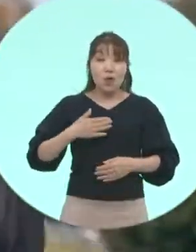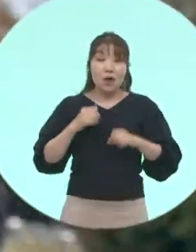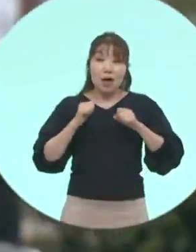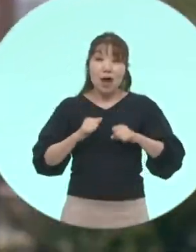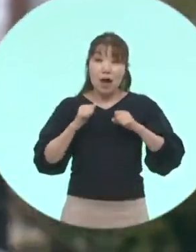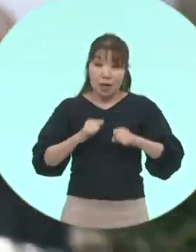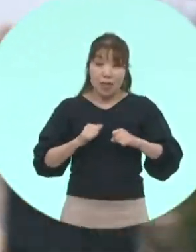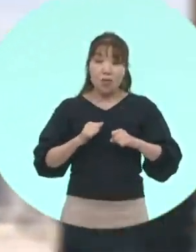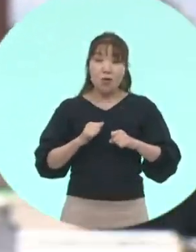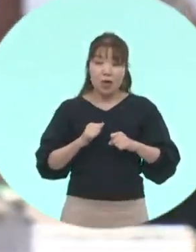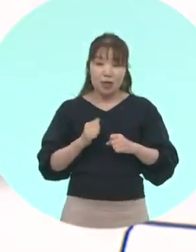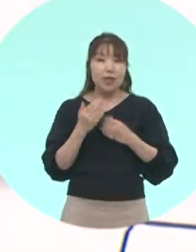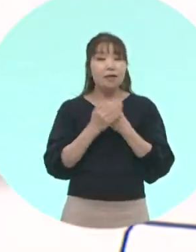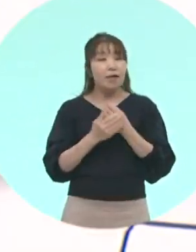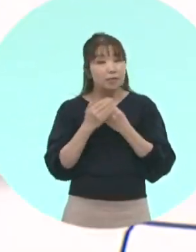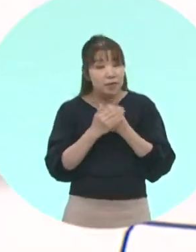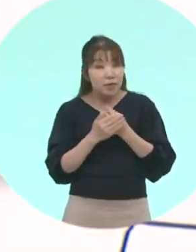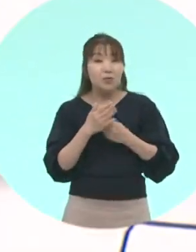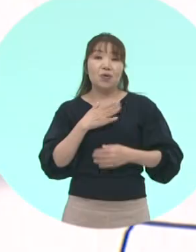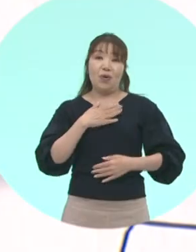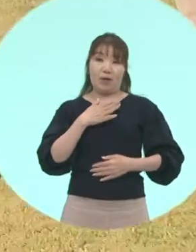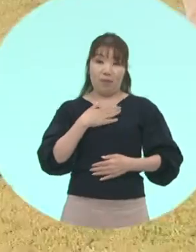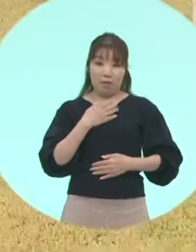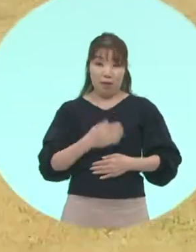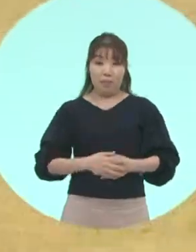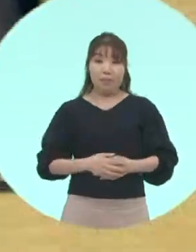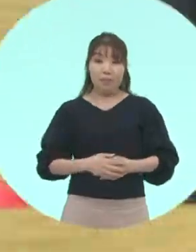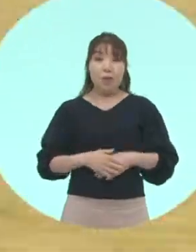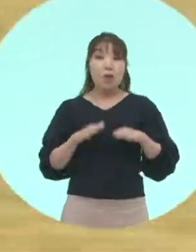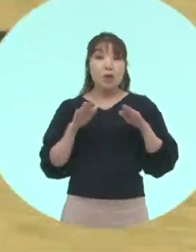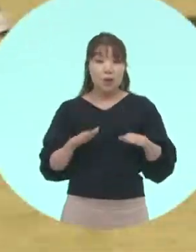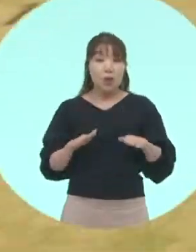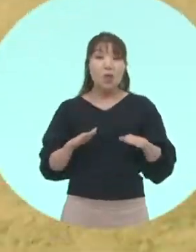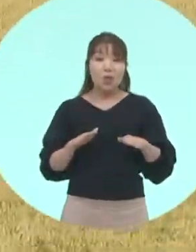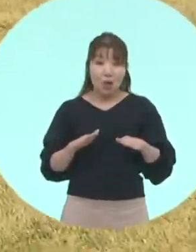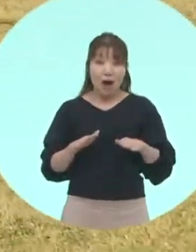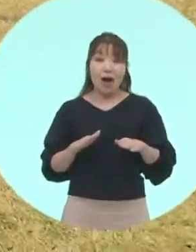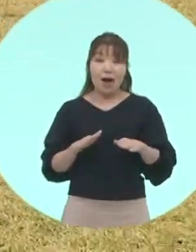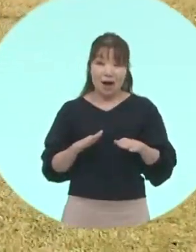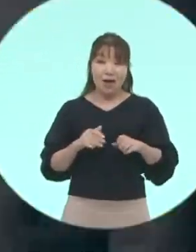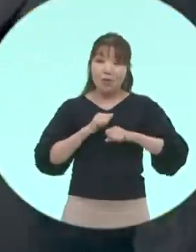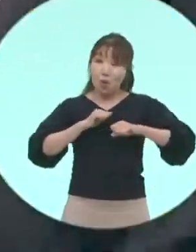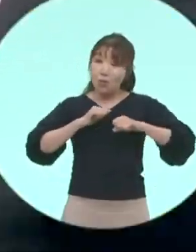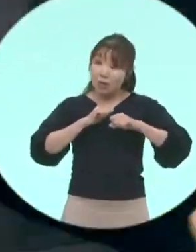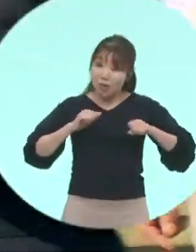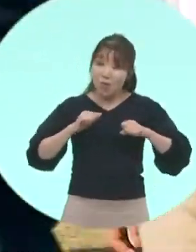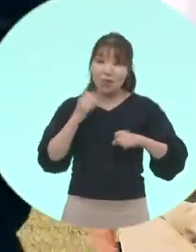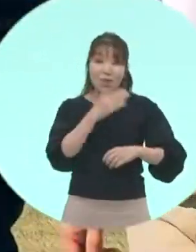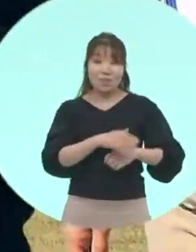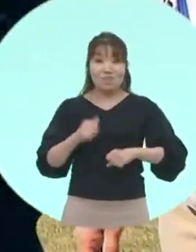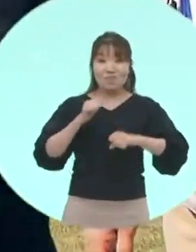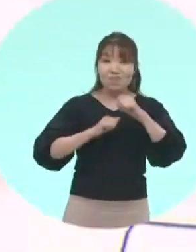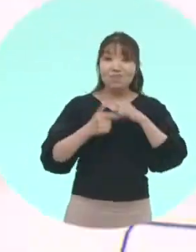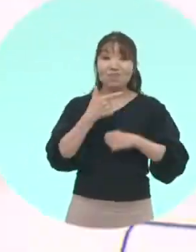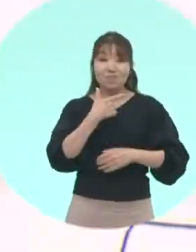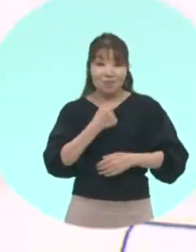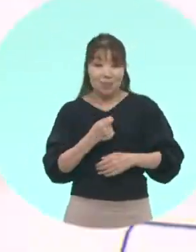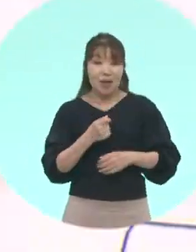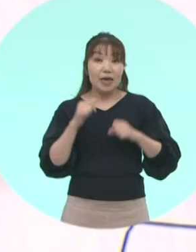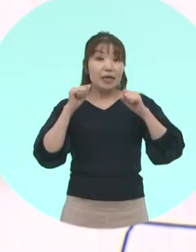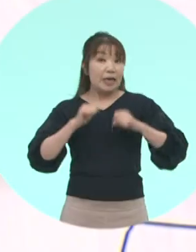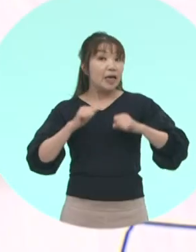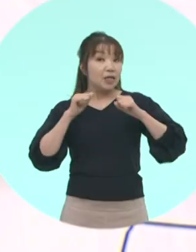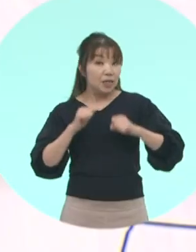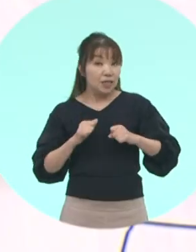かに大切かとしみじみ感じておるわけでございますが、今日は大いにのびのびと体を動かしていただきたいと。健康